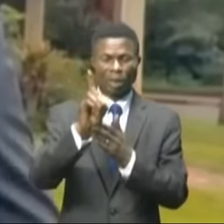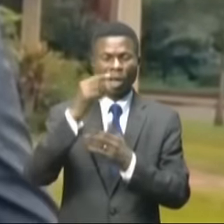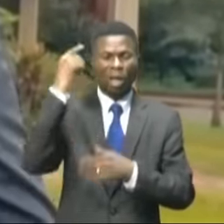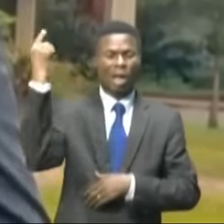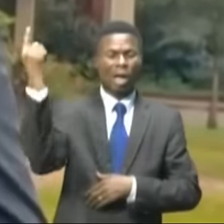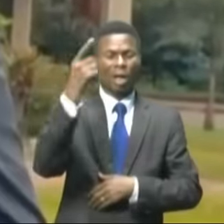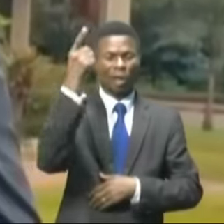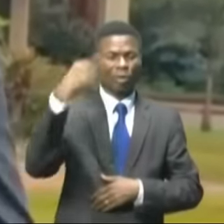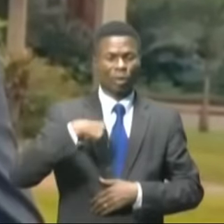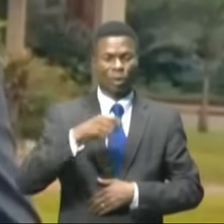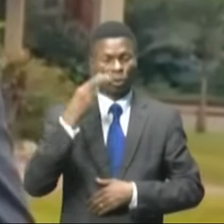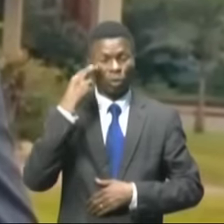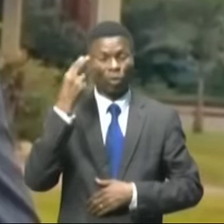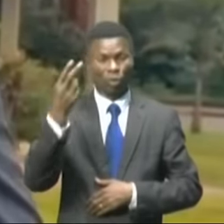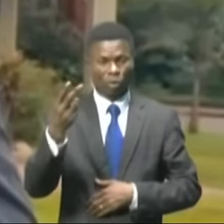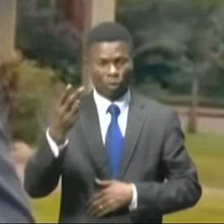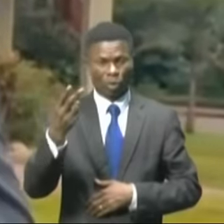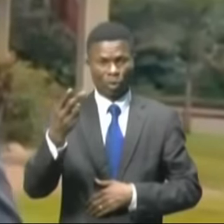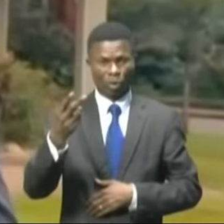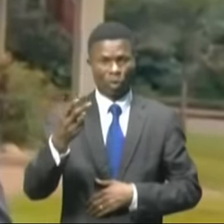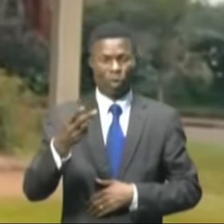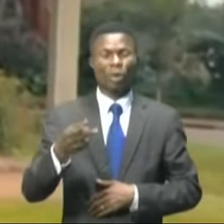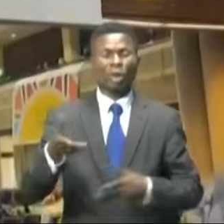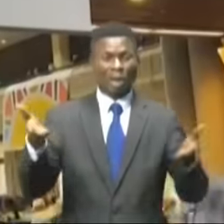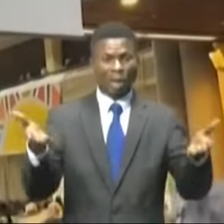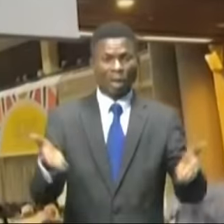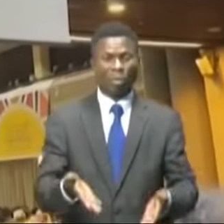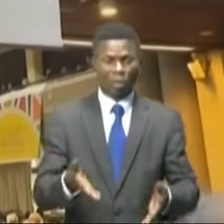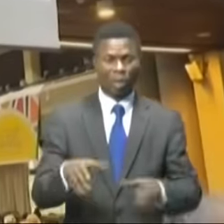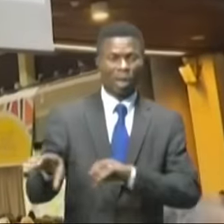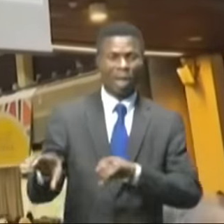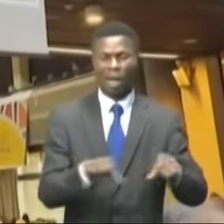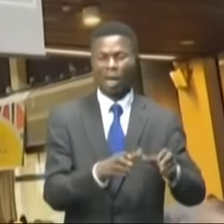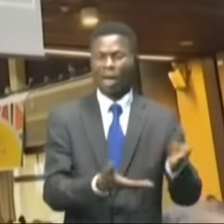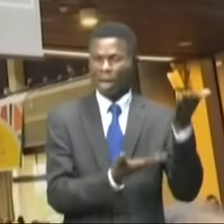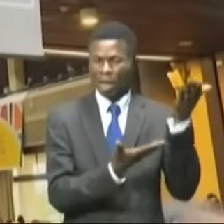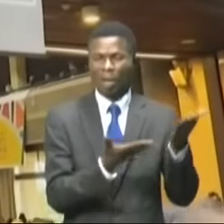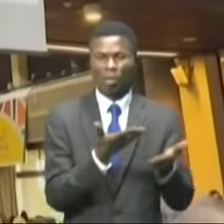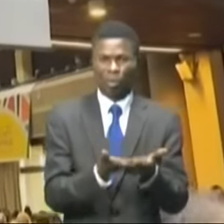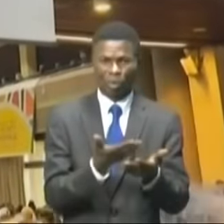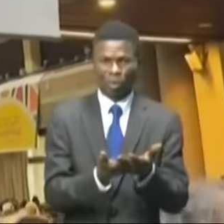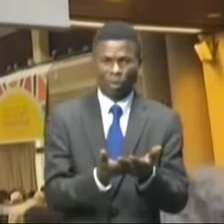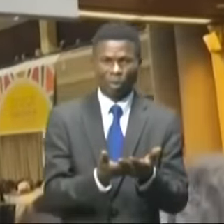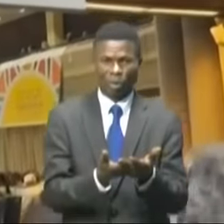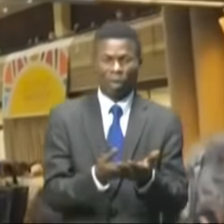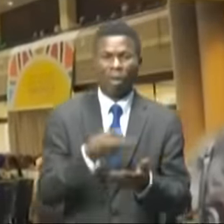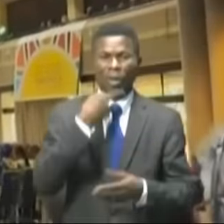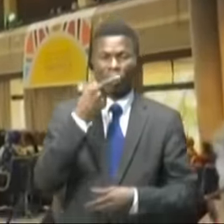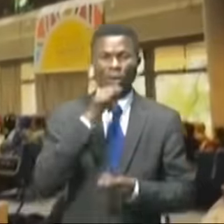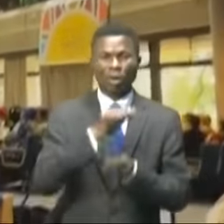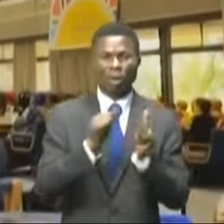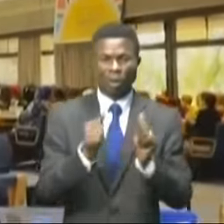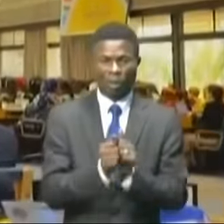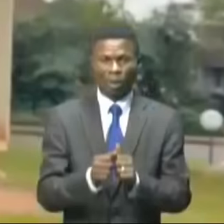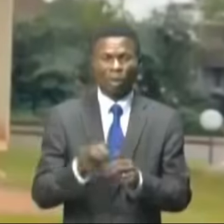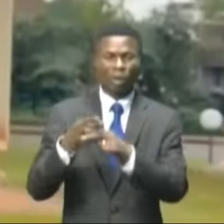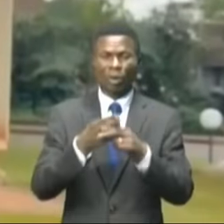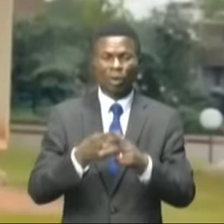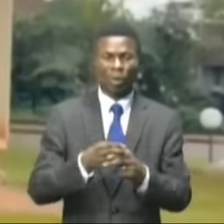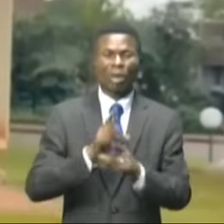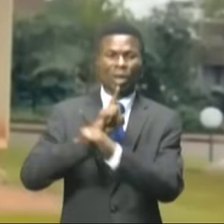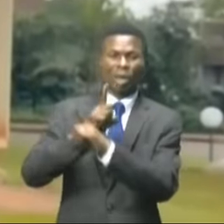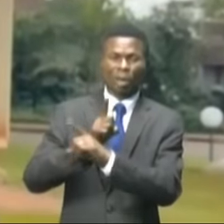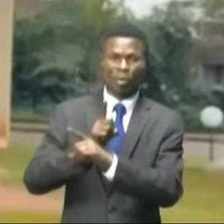avons estimé bon de prendre part à cette activité qui a l'air très fructueuse pour nous. Et on a parlé de la sécurité, de la protection